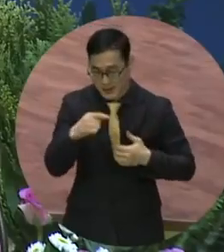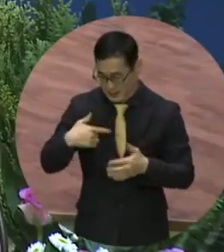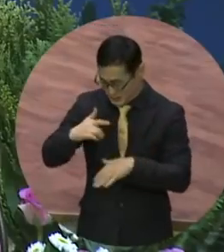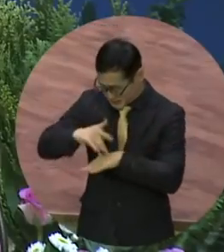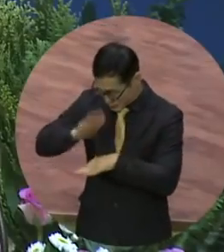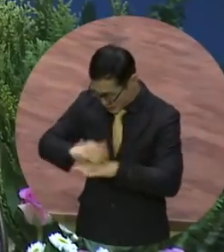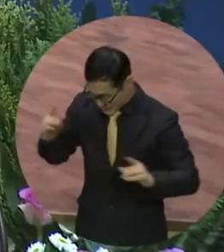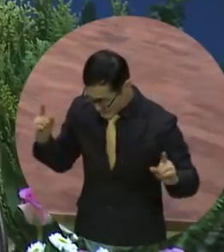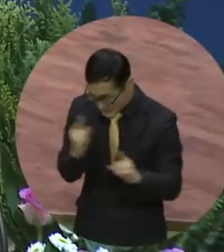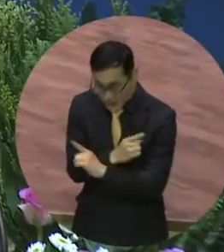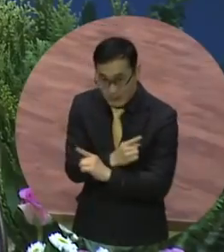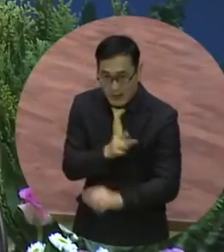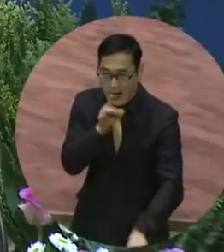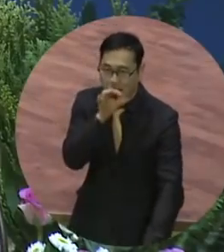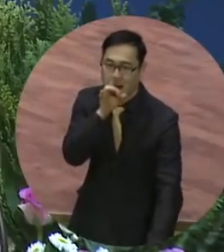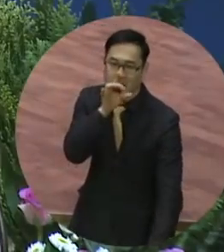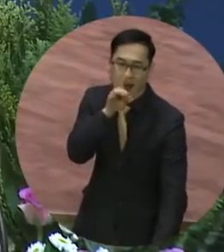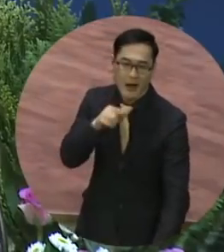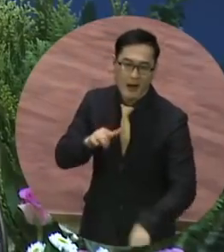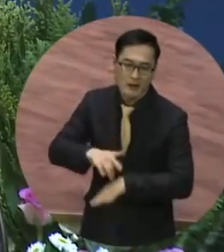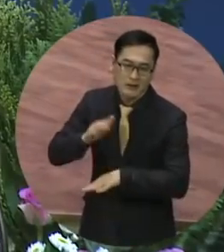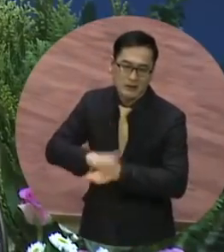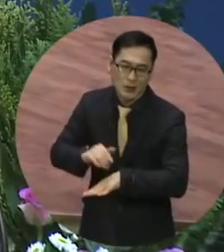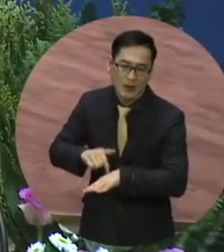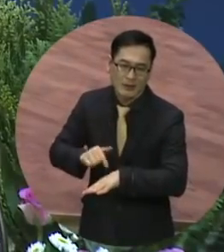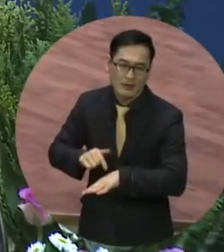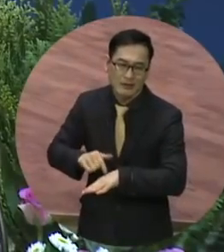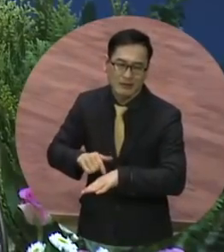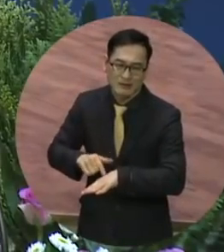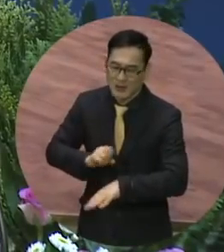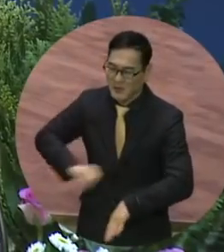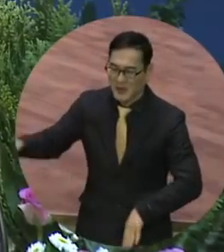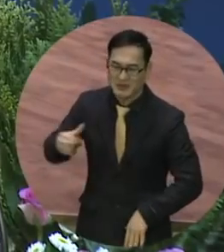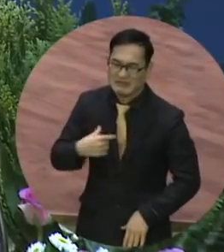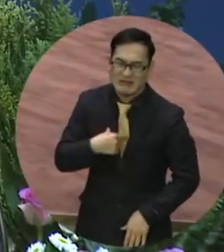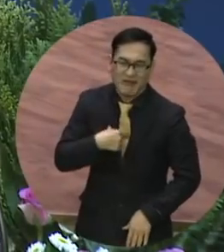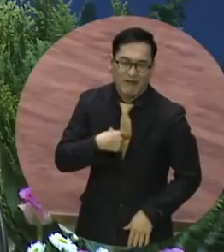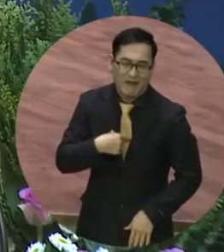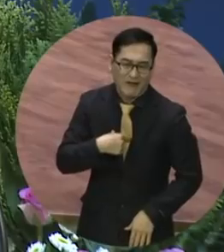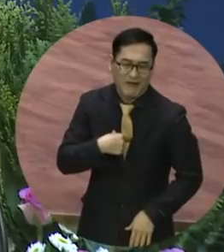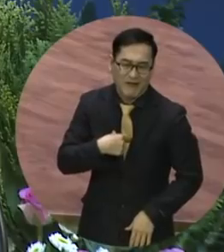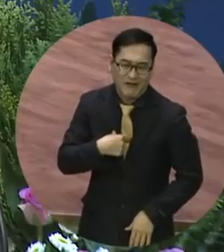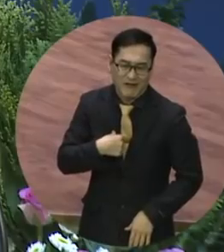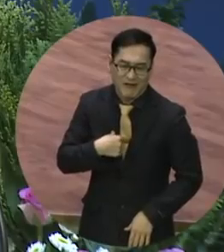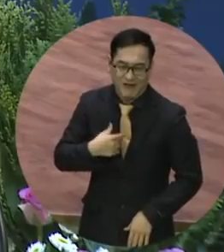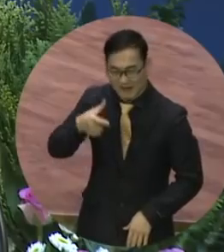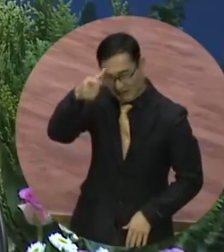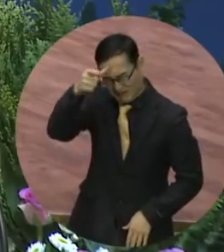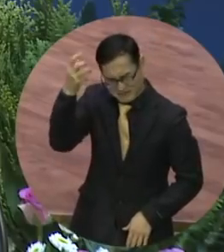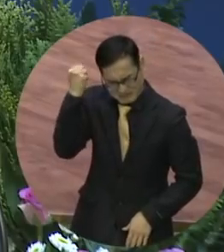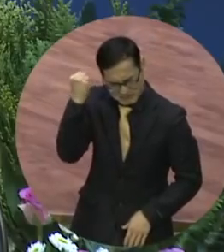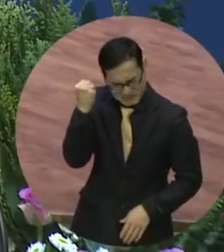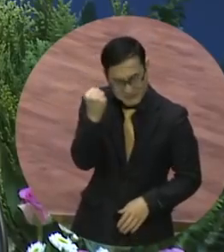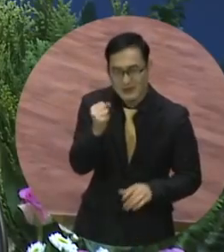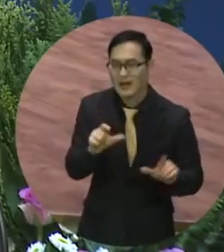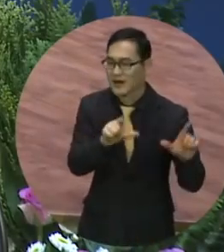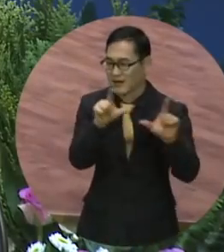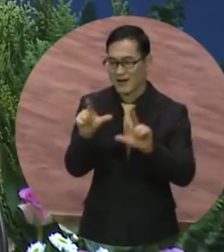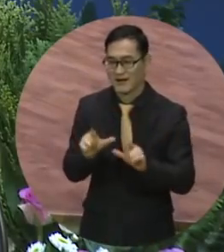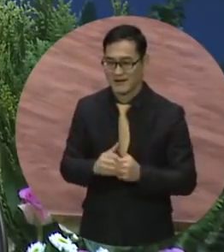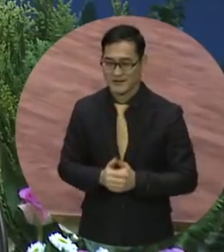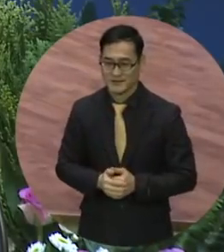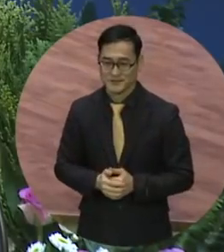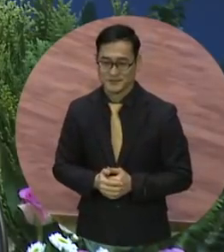않아요. 그러니까 기독교인들이 무력한 삶을 살아요. 아주 재미없는, 아주 지겹고